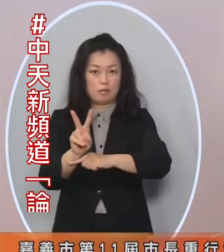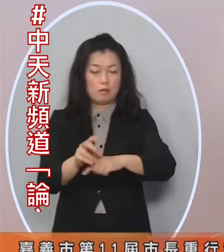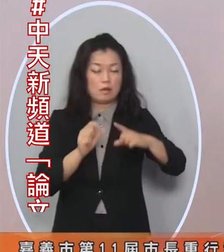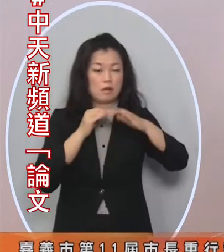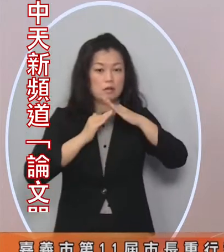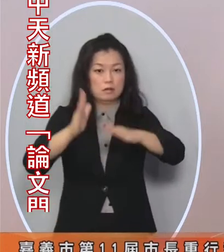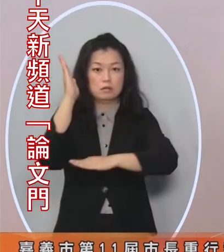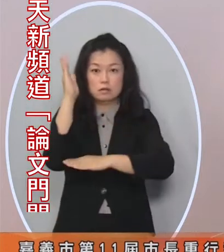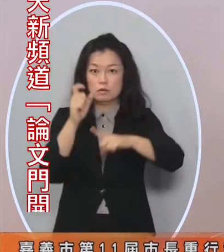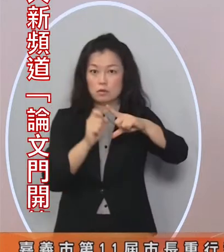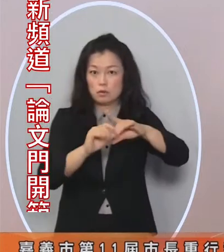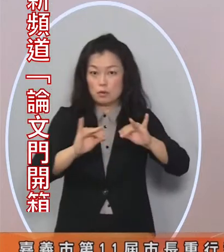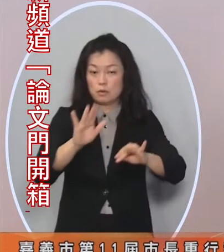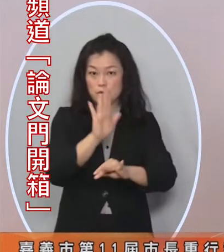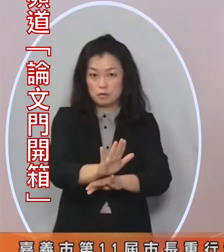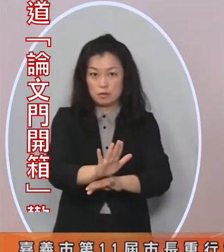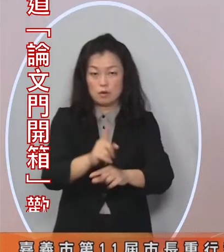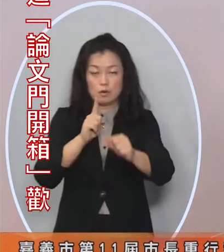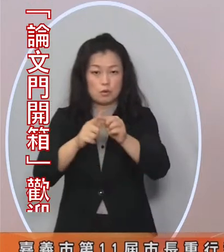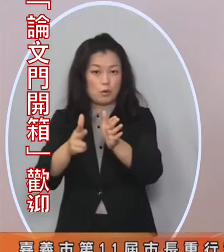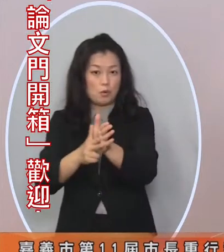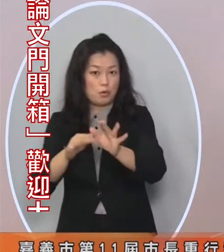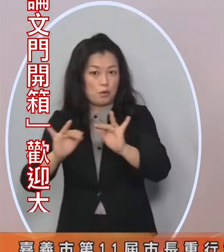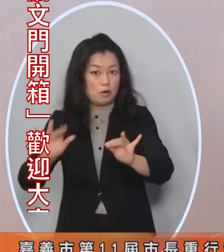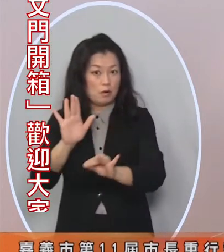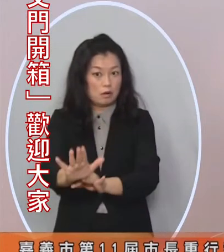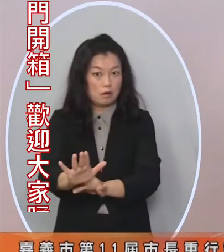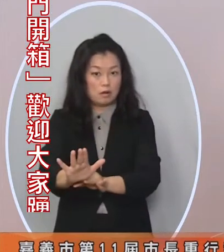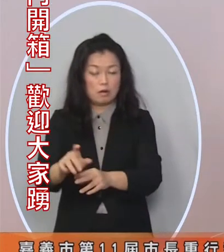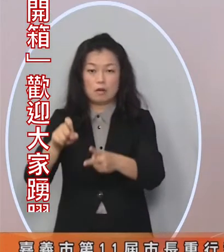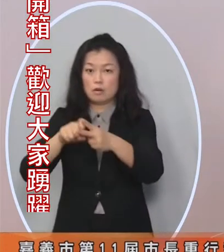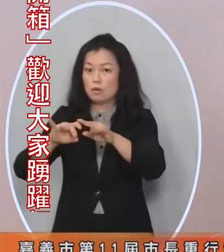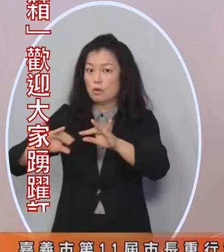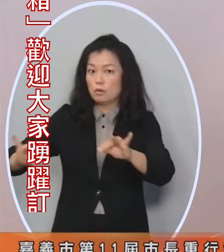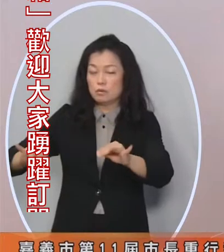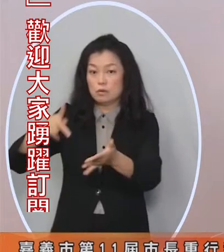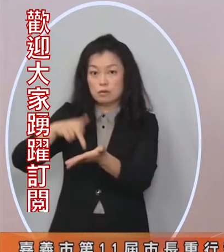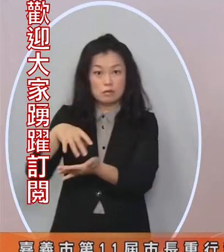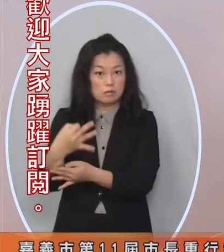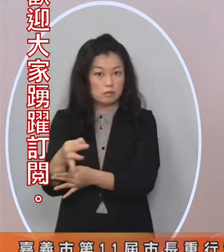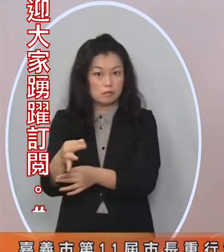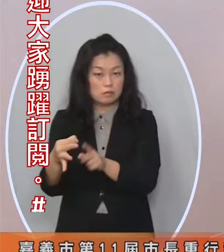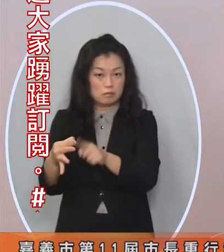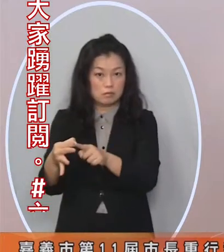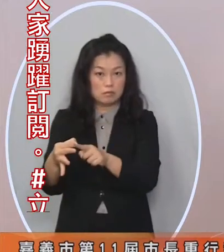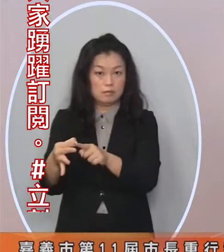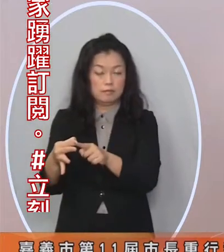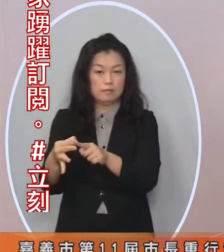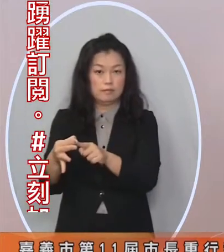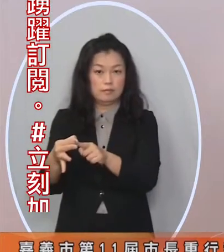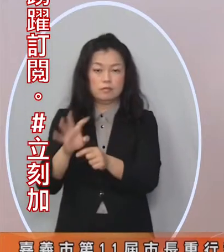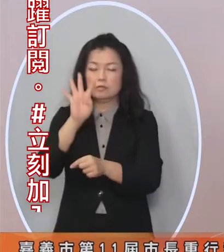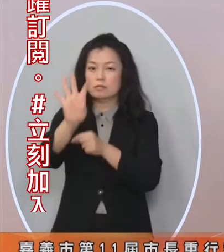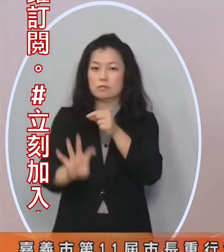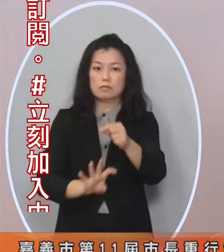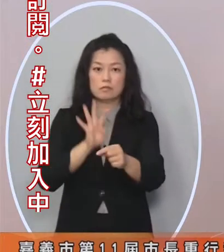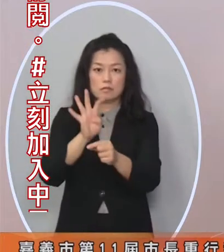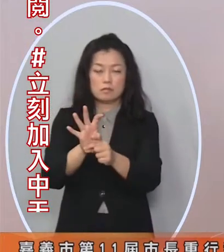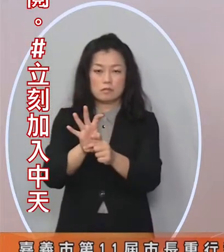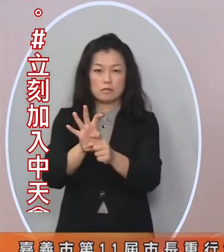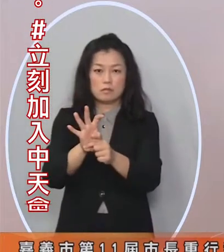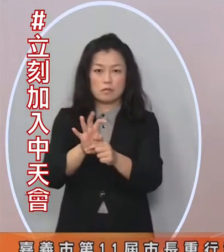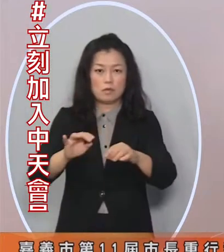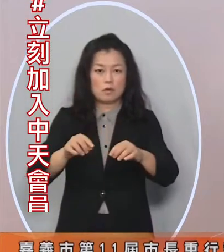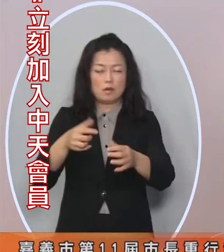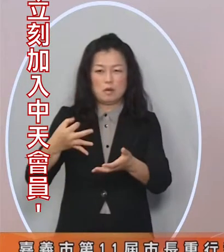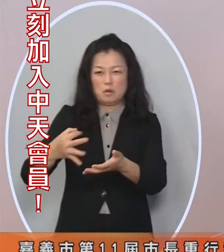教育部学产地、中油公有土地等工地租户的租金，四十年来超收土地